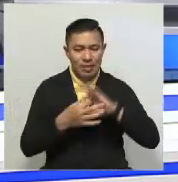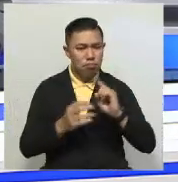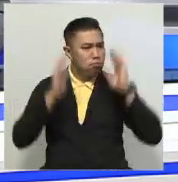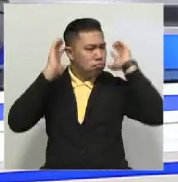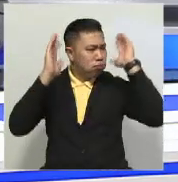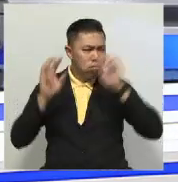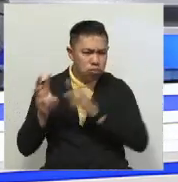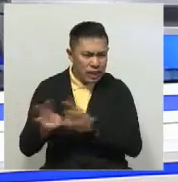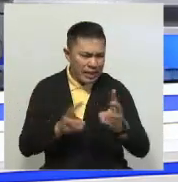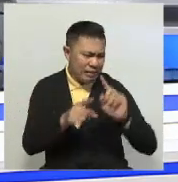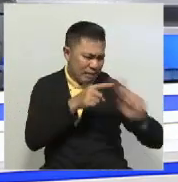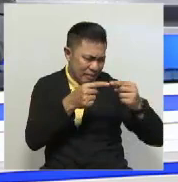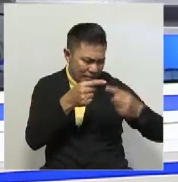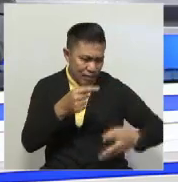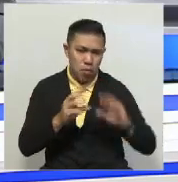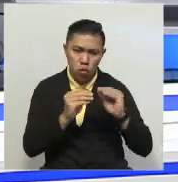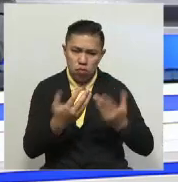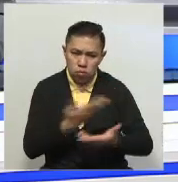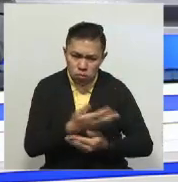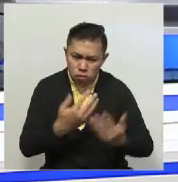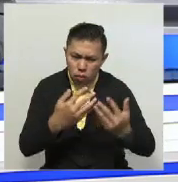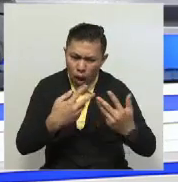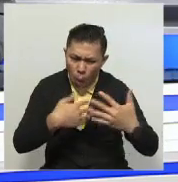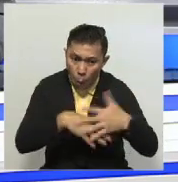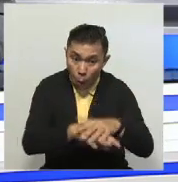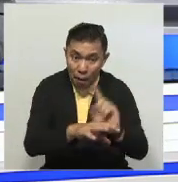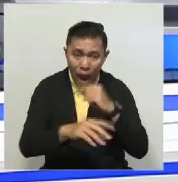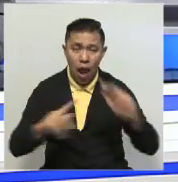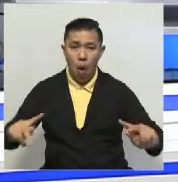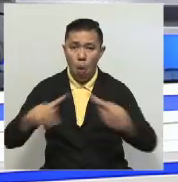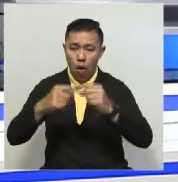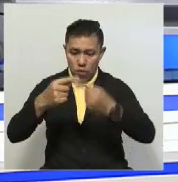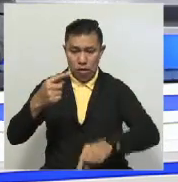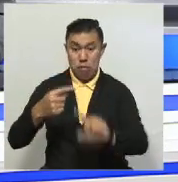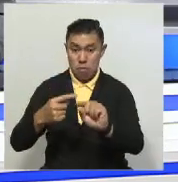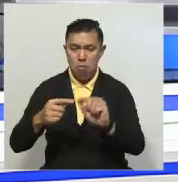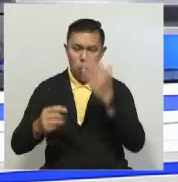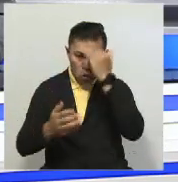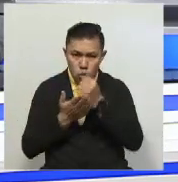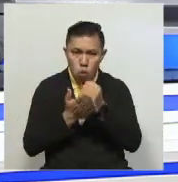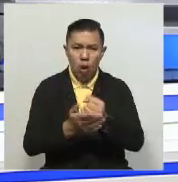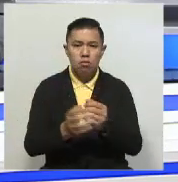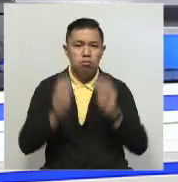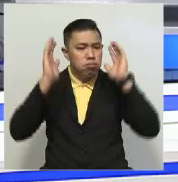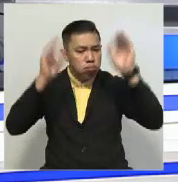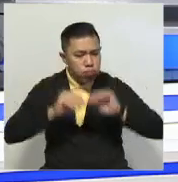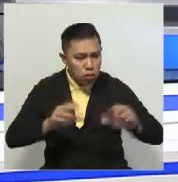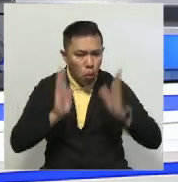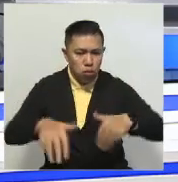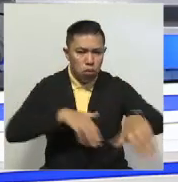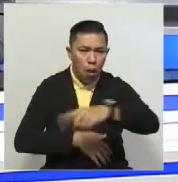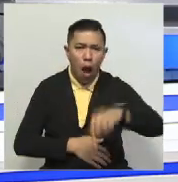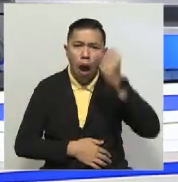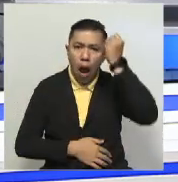สัมพันธ์ที่หลากหลายนะคะจะมีการประชุมร่วมกับ20กระทรวงในการกําหนดแนวทางการสื่อสารไปยังพี่น้องประชาชนให้เกิดความเข้าใจ